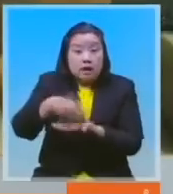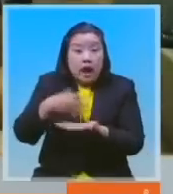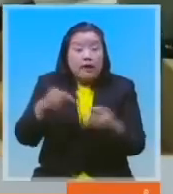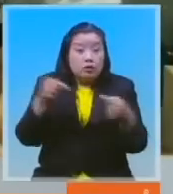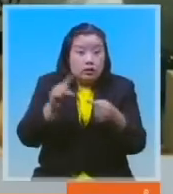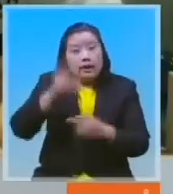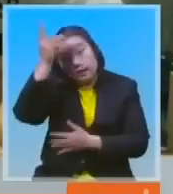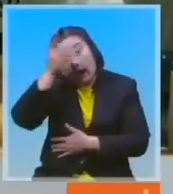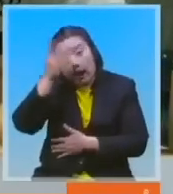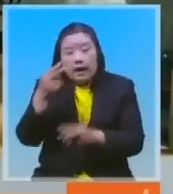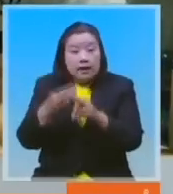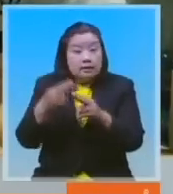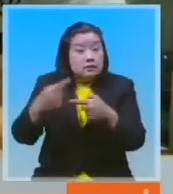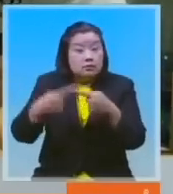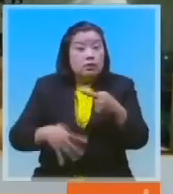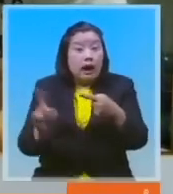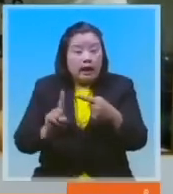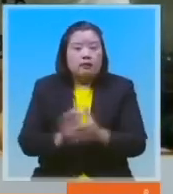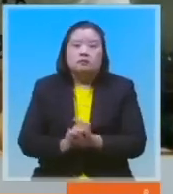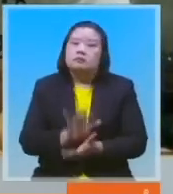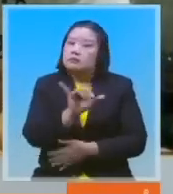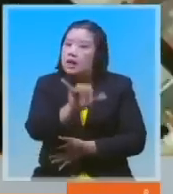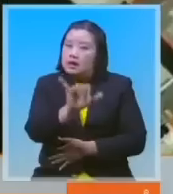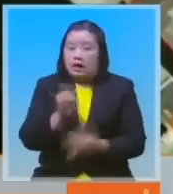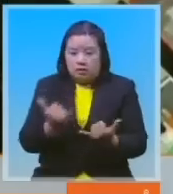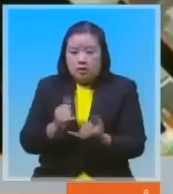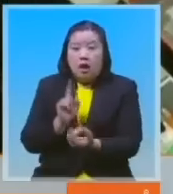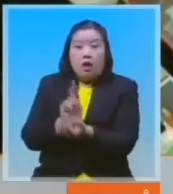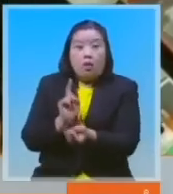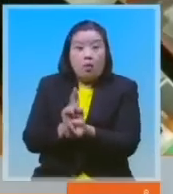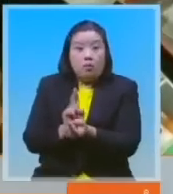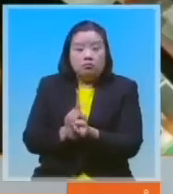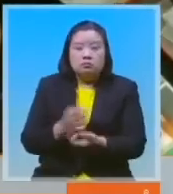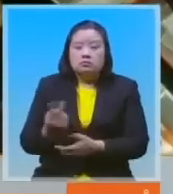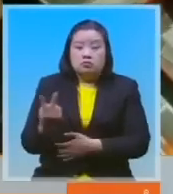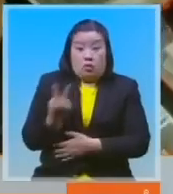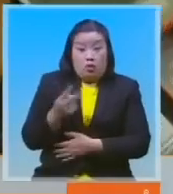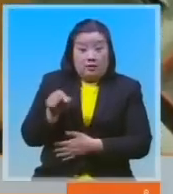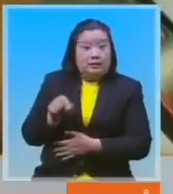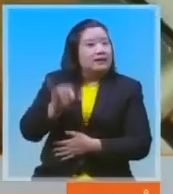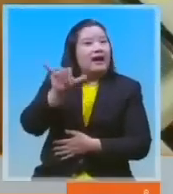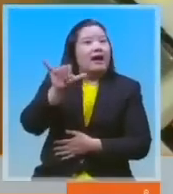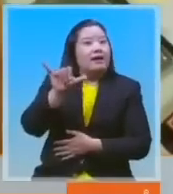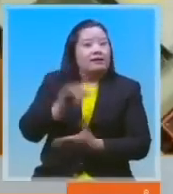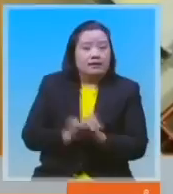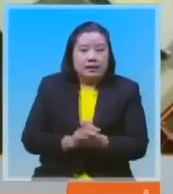เดี๋ยวเราจะสอบเขานะยังไม่เจอกับตัวผู้ต้องหา2คนนะเดี๋ยวจะขึ้นไปพบคือคือเ